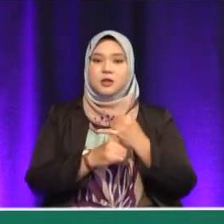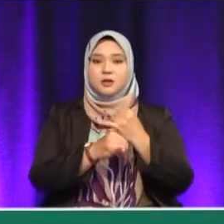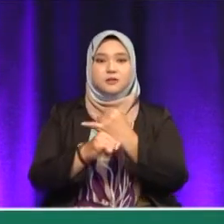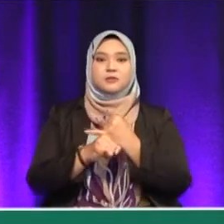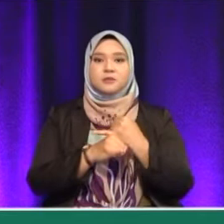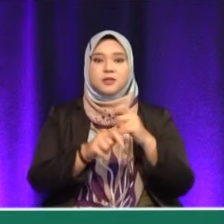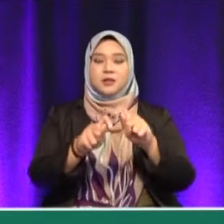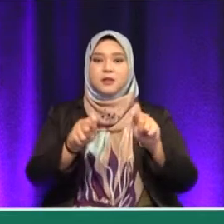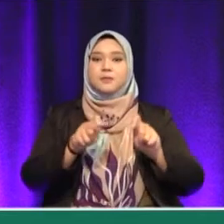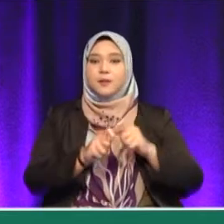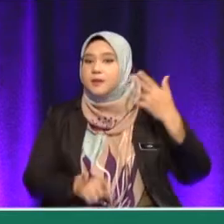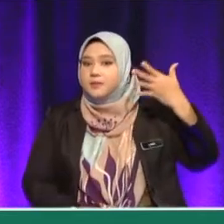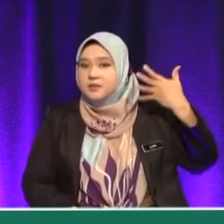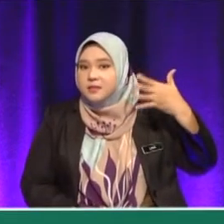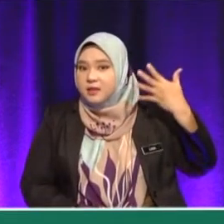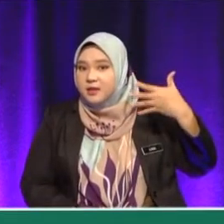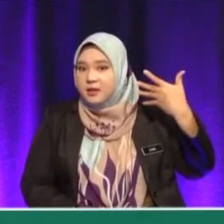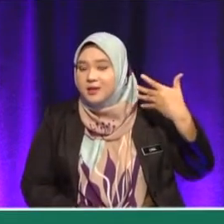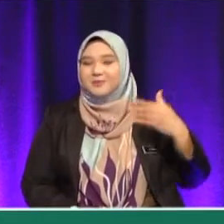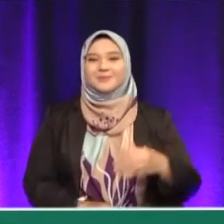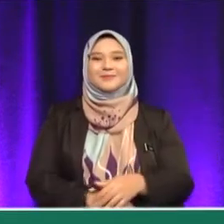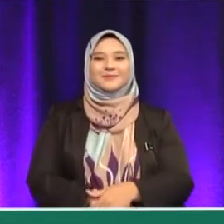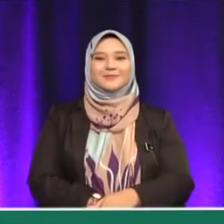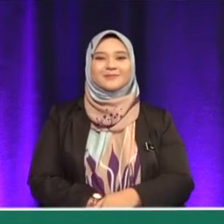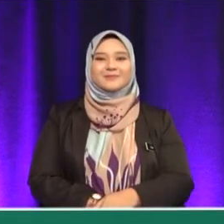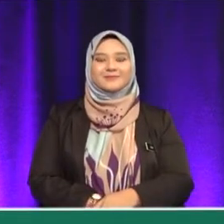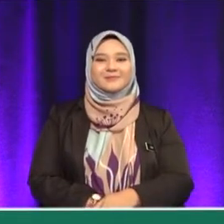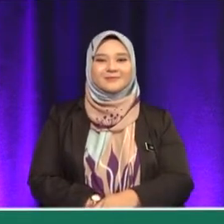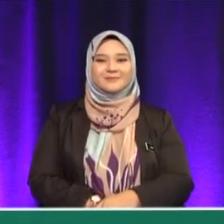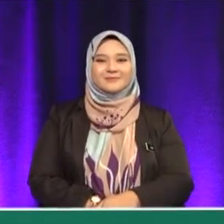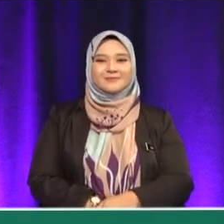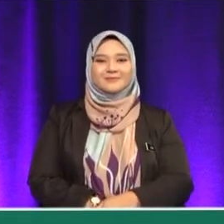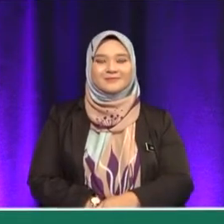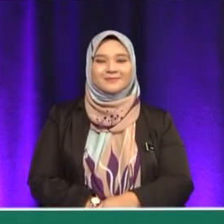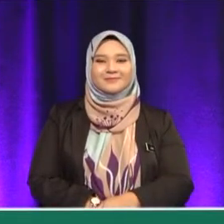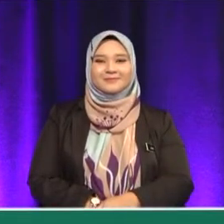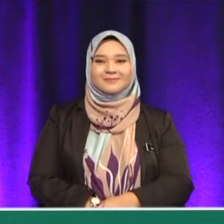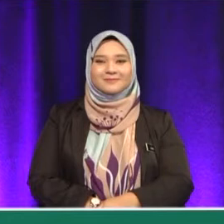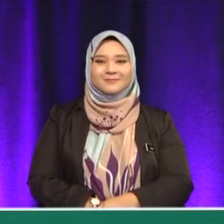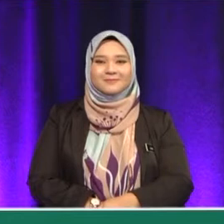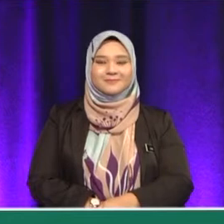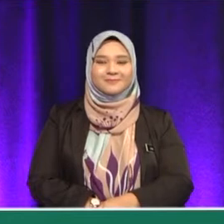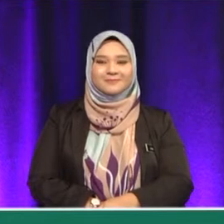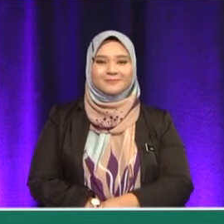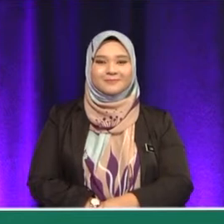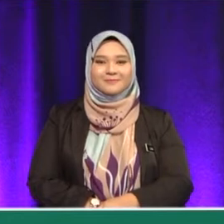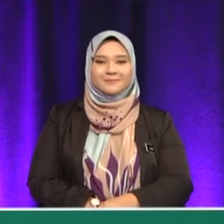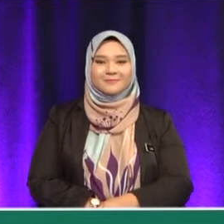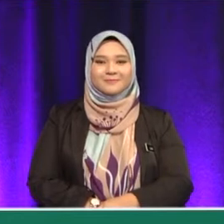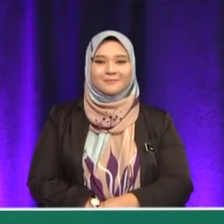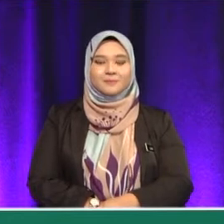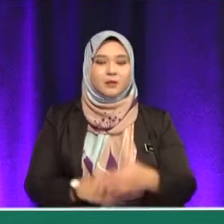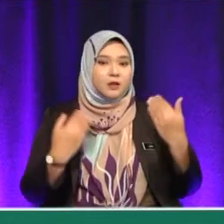dan seterusnya kalau kita tengok tanpa ini pedoman dan pengajaran mampu memberi